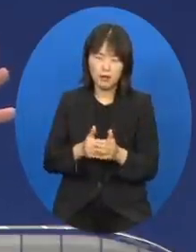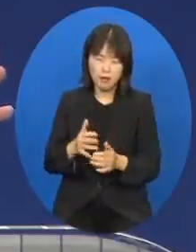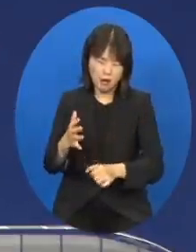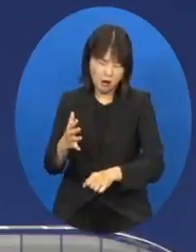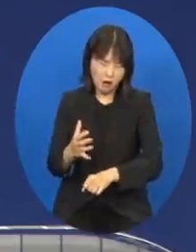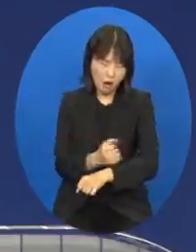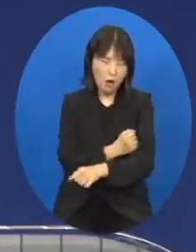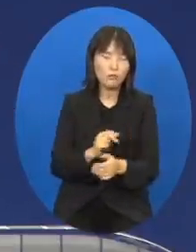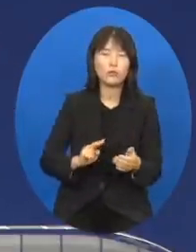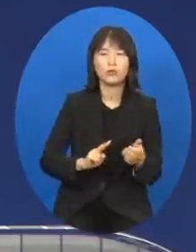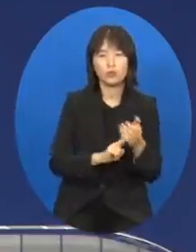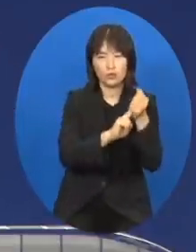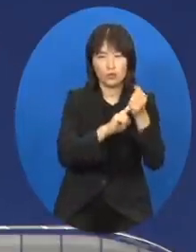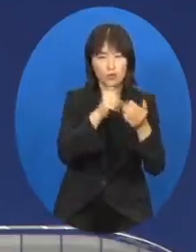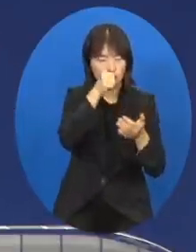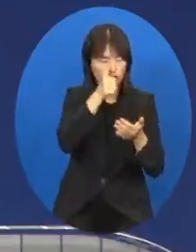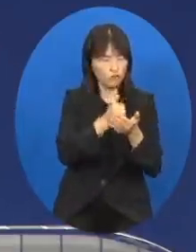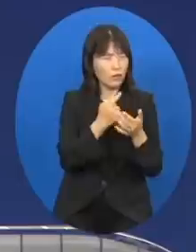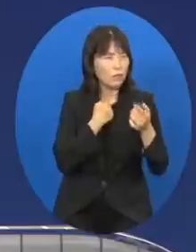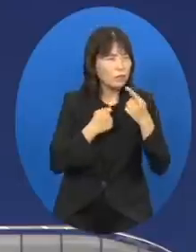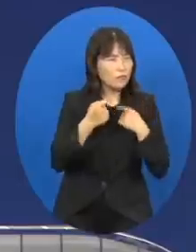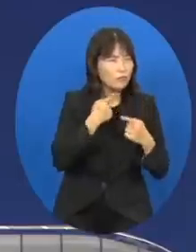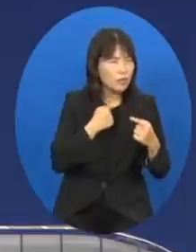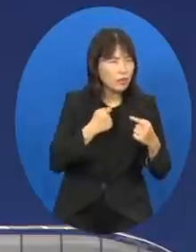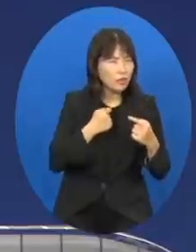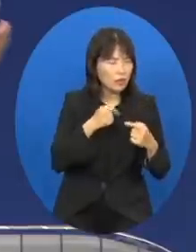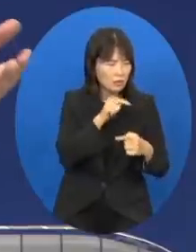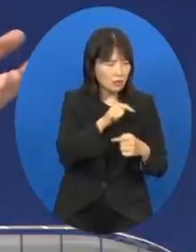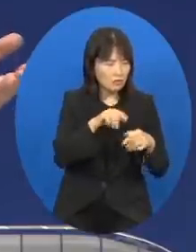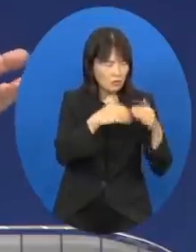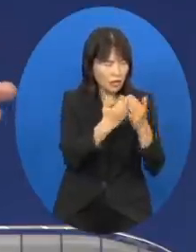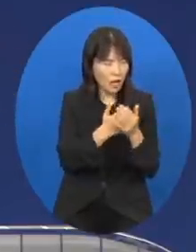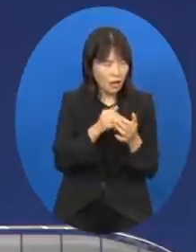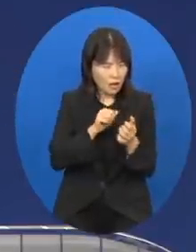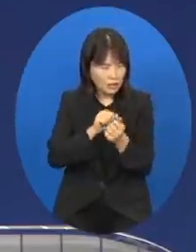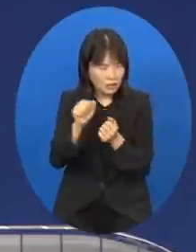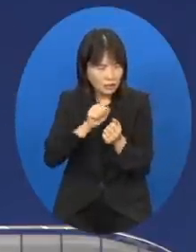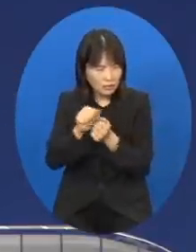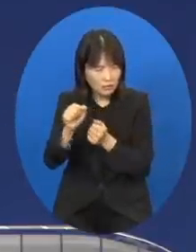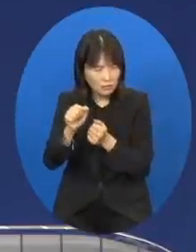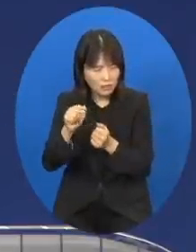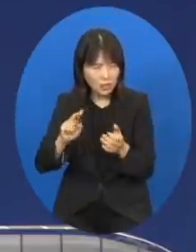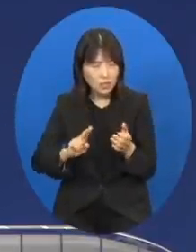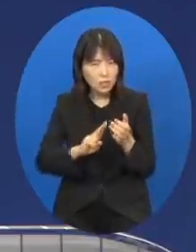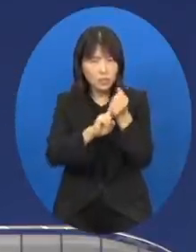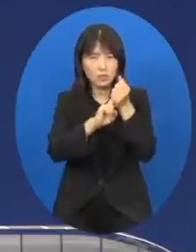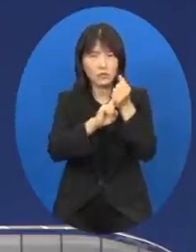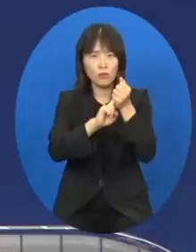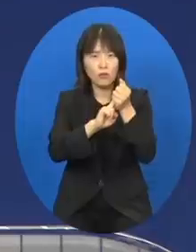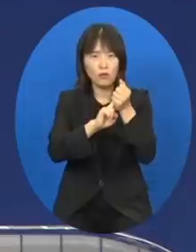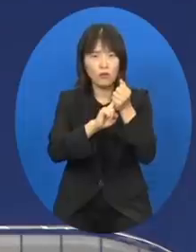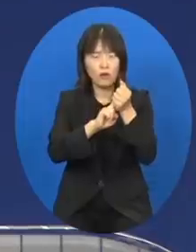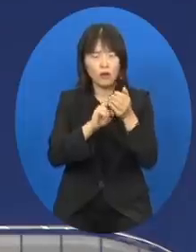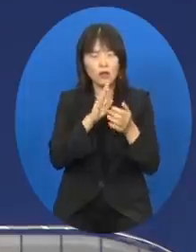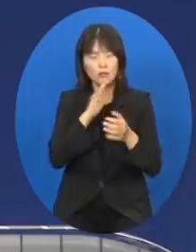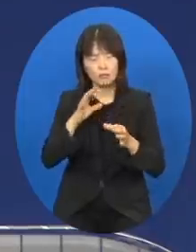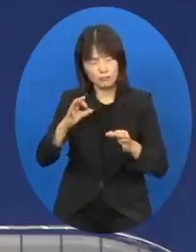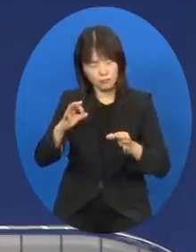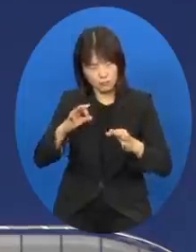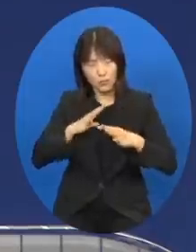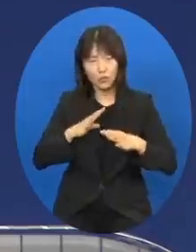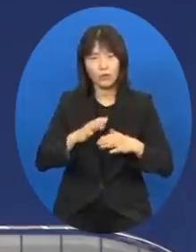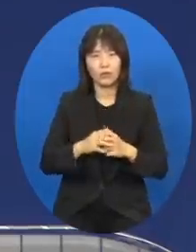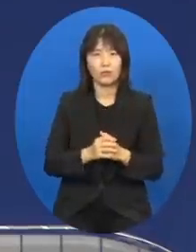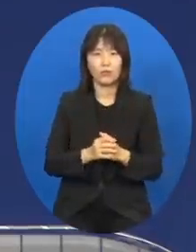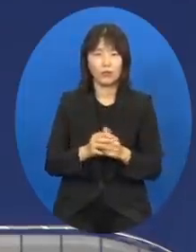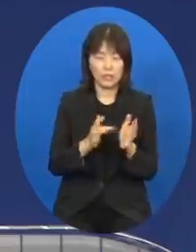기적이에요. 죄를 지었는데 그 죄가 다 씻어지는 이런 기적이 얼마나 놀랍습니까?